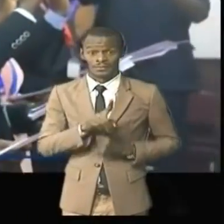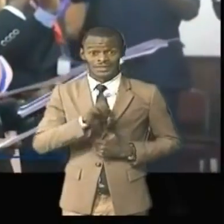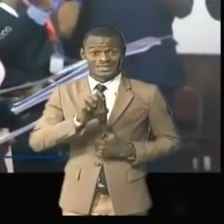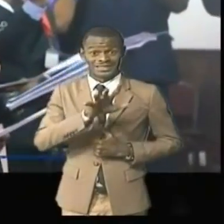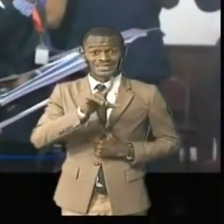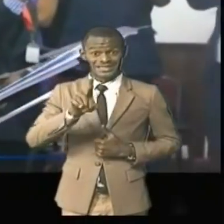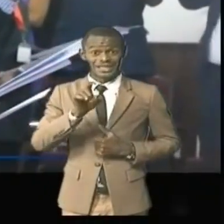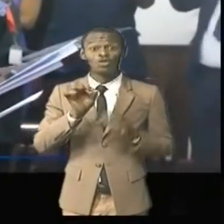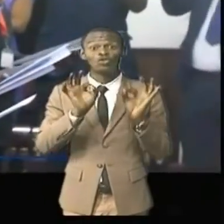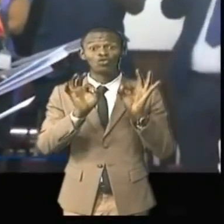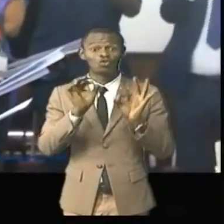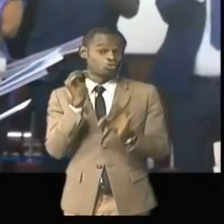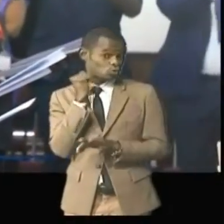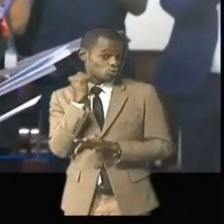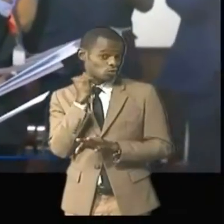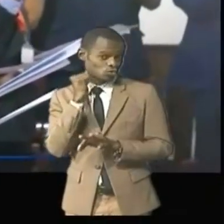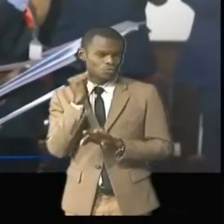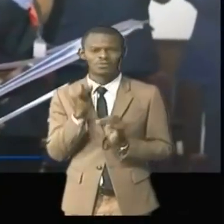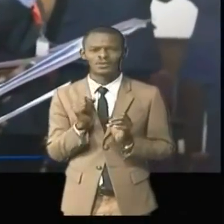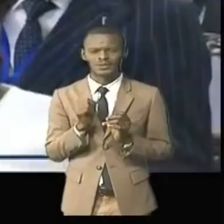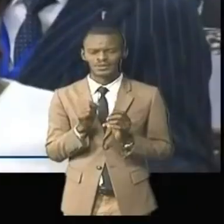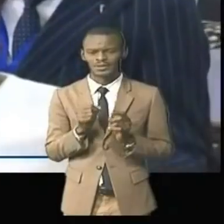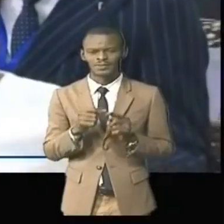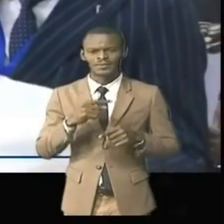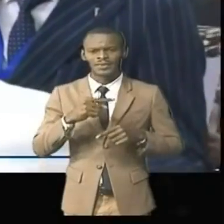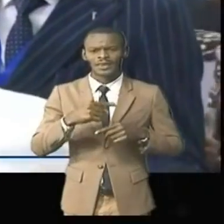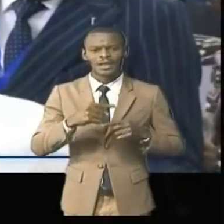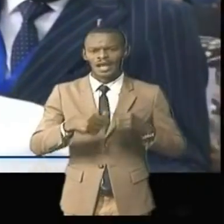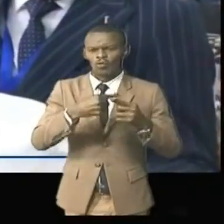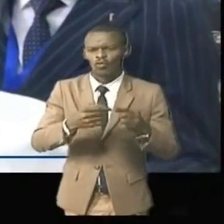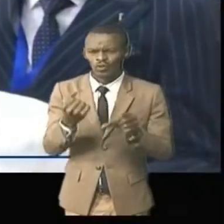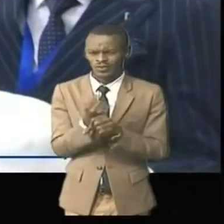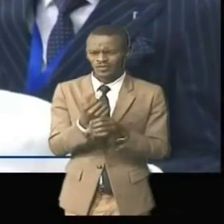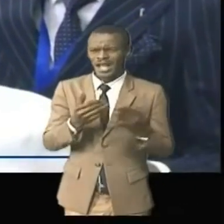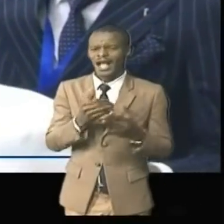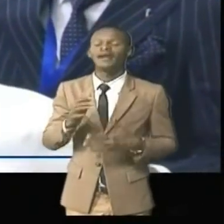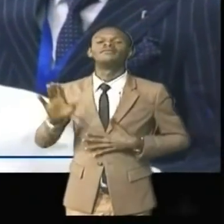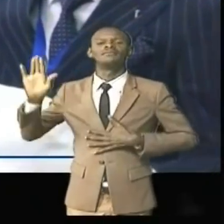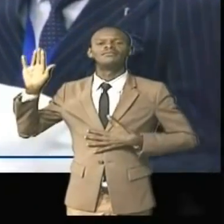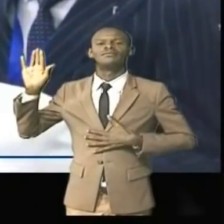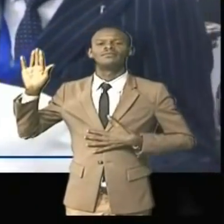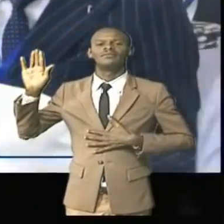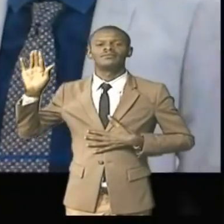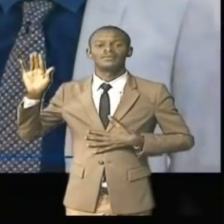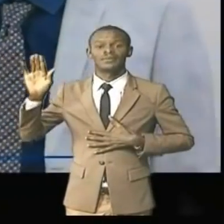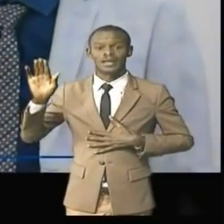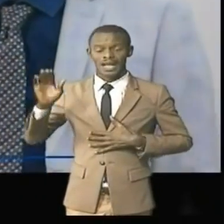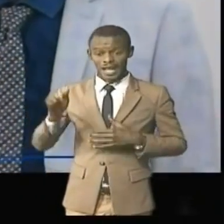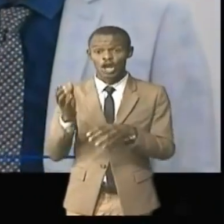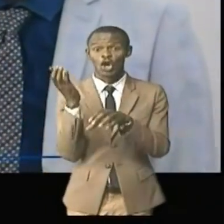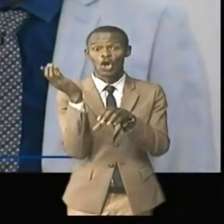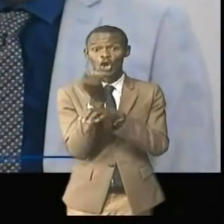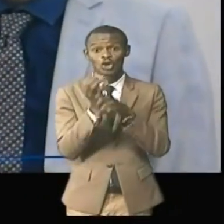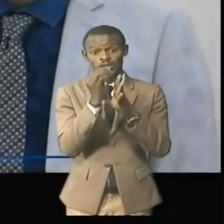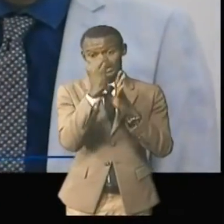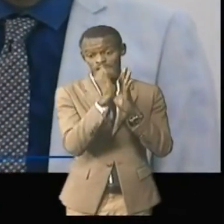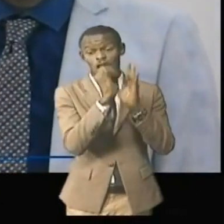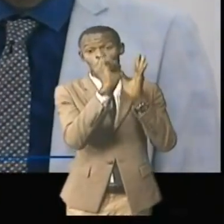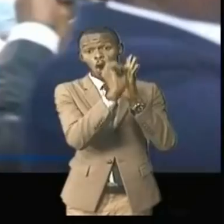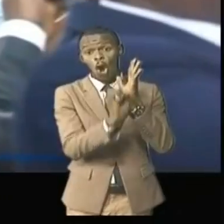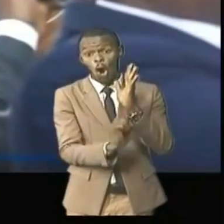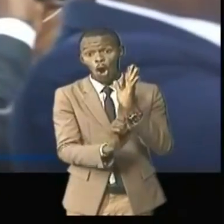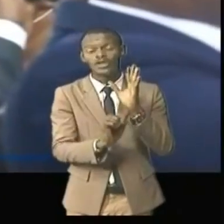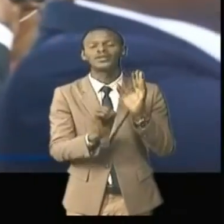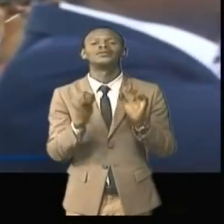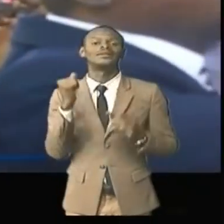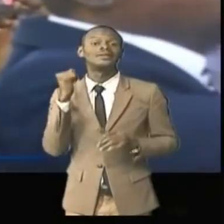151 nouveaux médecins viennent de prêter serment d'Hippocrate devant le Conseil national de l'Ordre des médecins. Ils jurent d'être toujours au